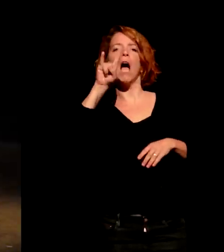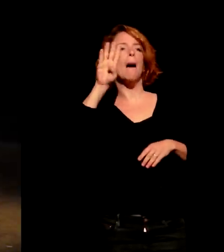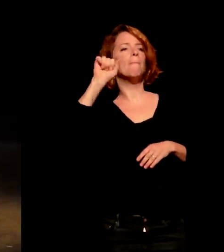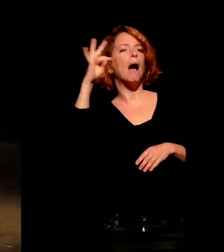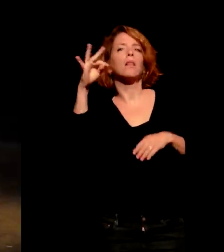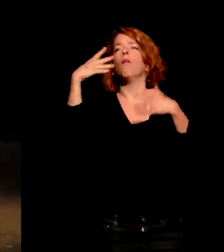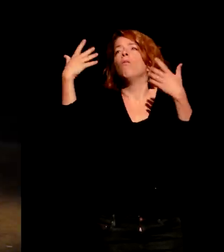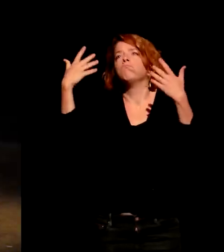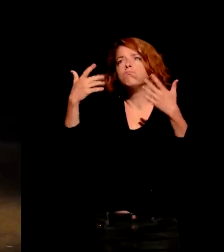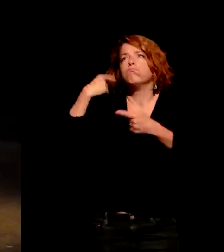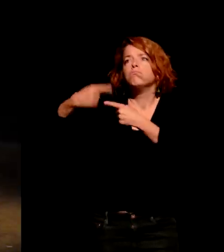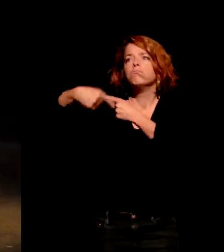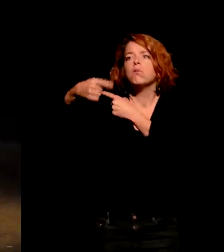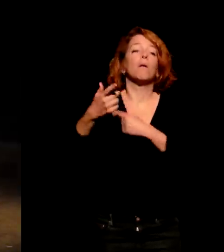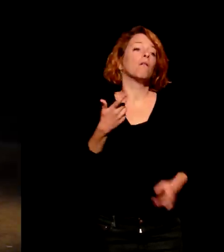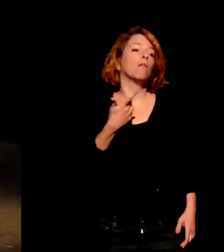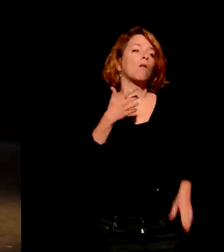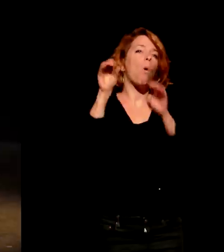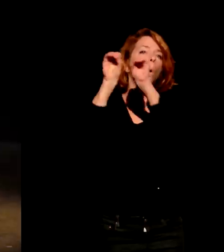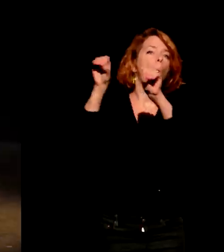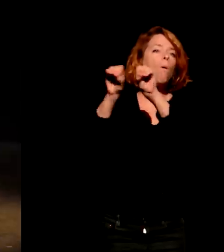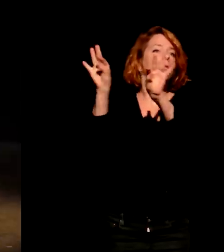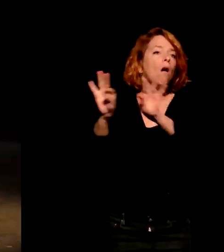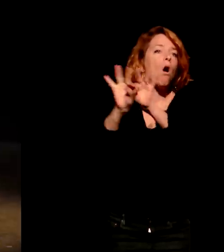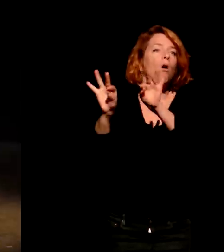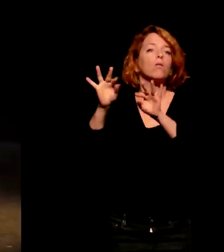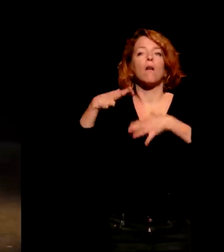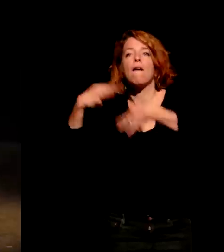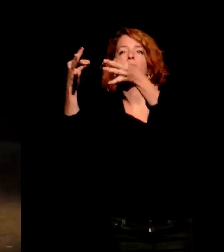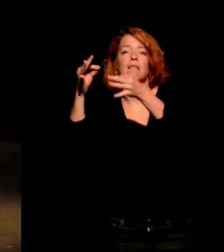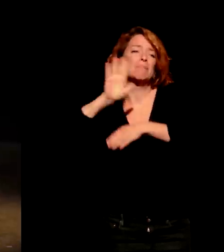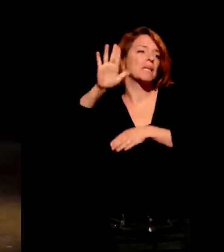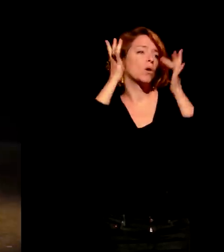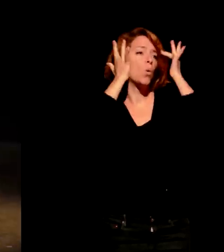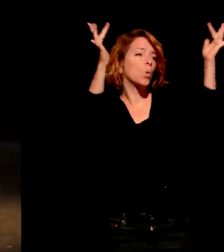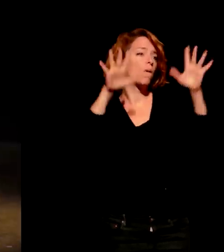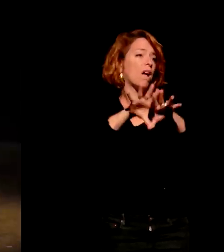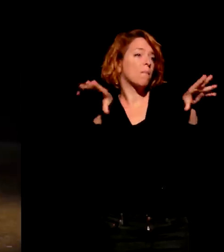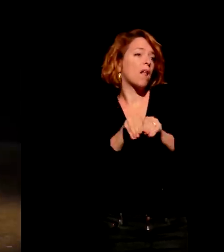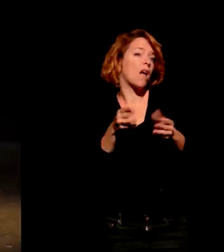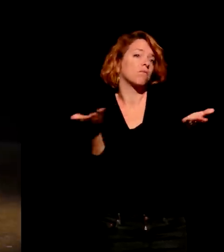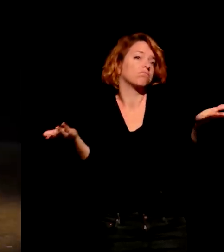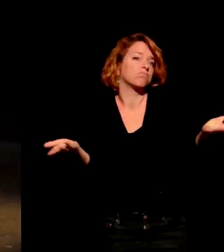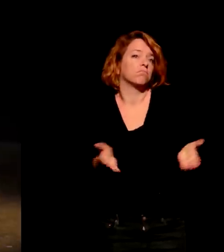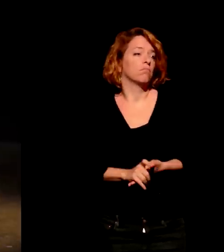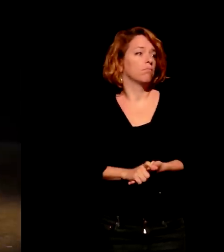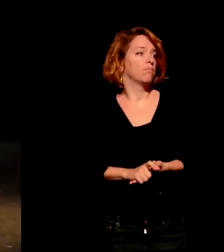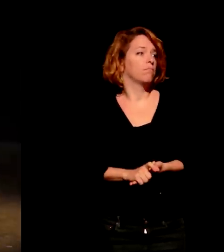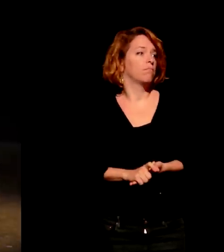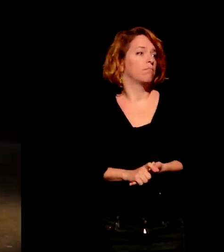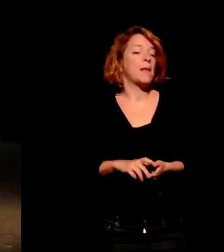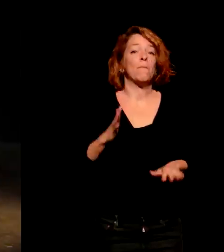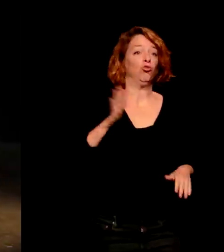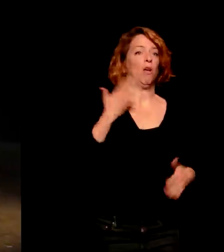souvent. Ma mère ne nous a pas du tout élevés là-dedans, mais mes oncles et tantes. Donc voilà, ça fait partie d'une culture familiale. Il y a un truc que j'aime